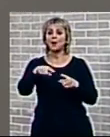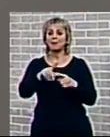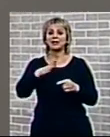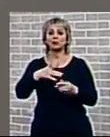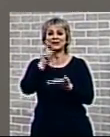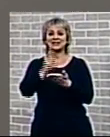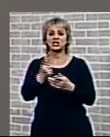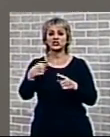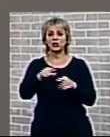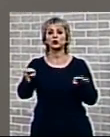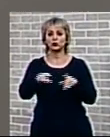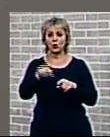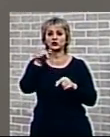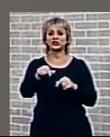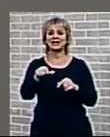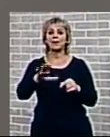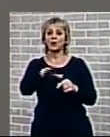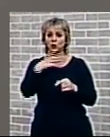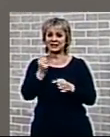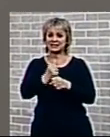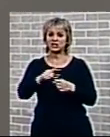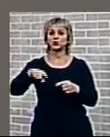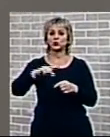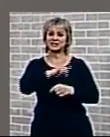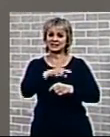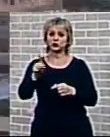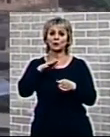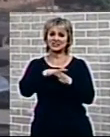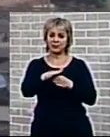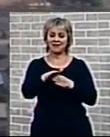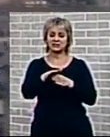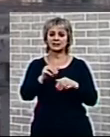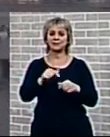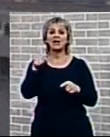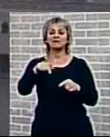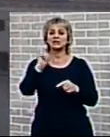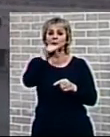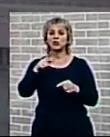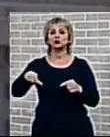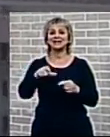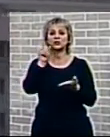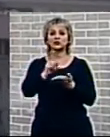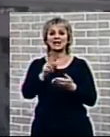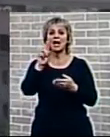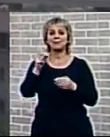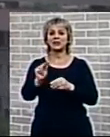мы должны тут тоже приложить немалые усилия для того, чтобы справиться. В этом году на Дону должны